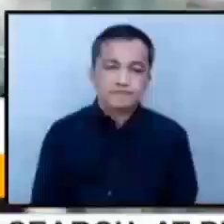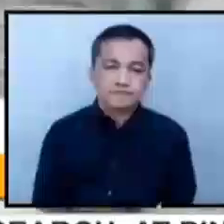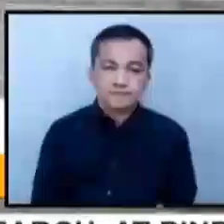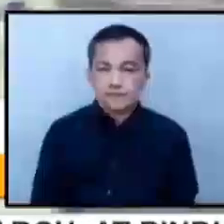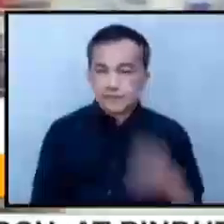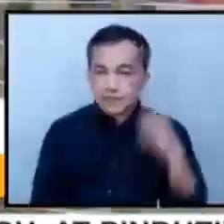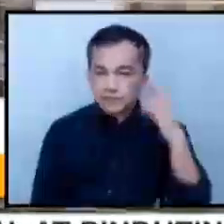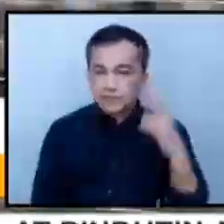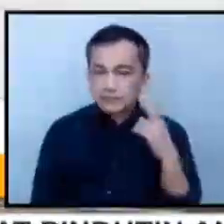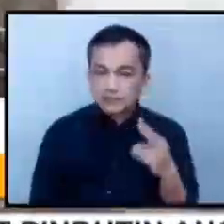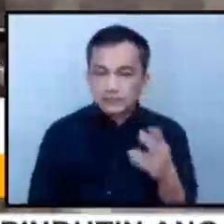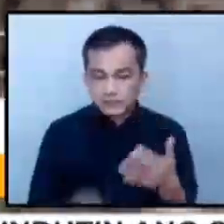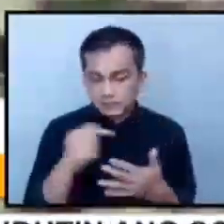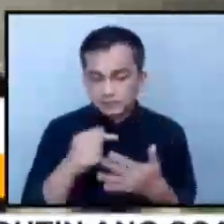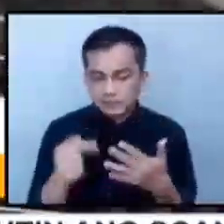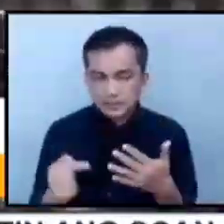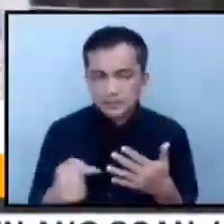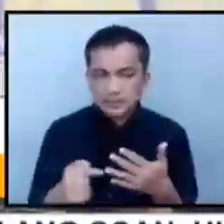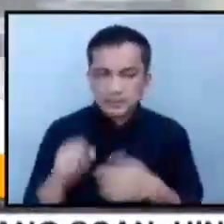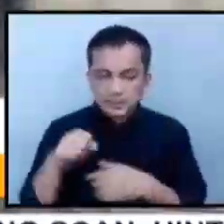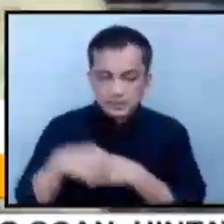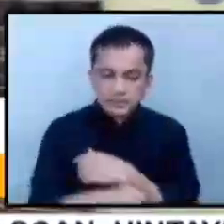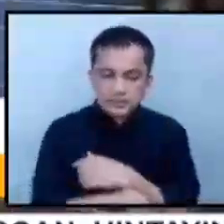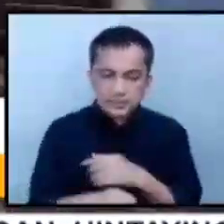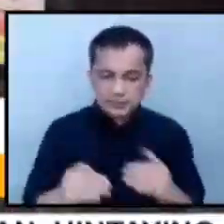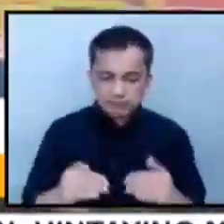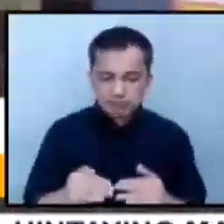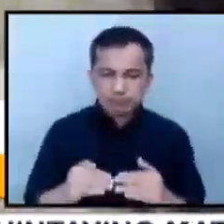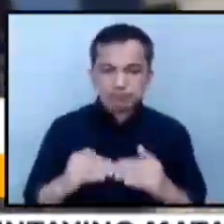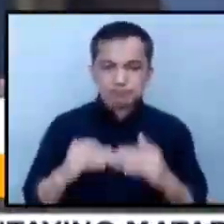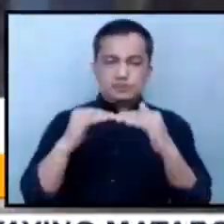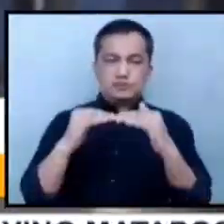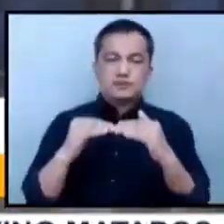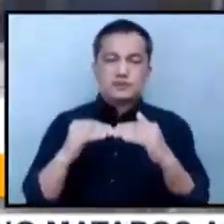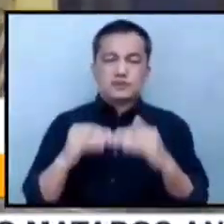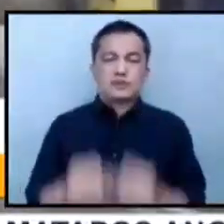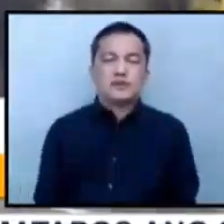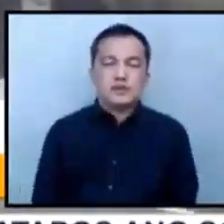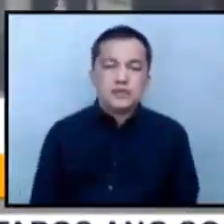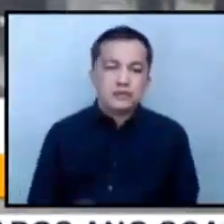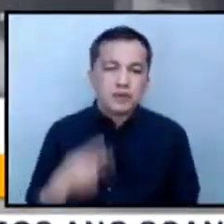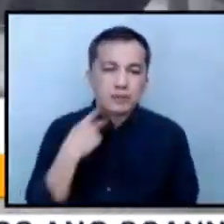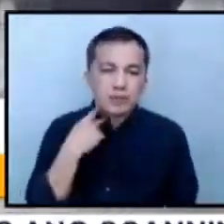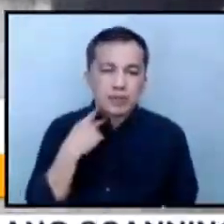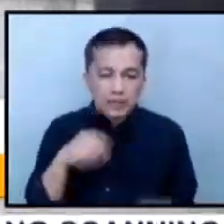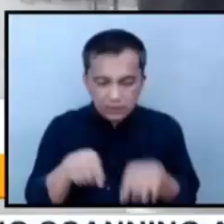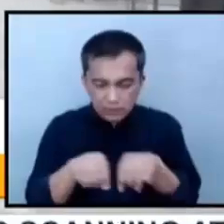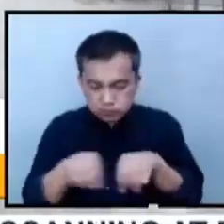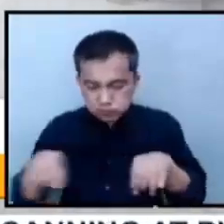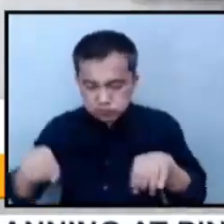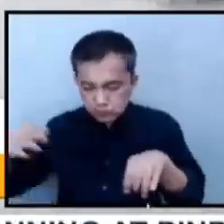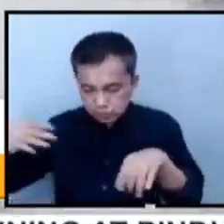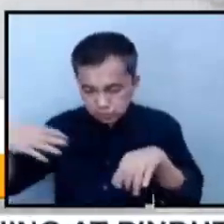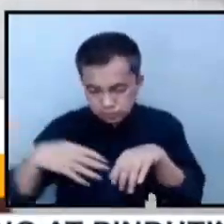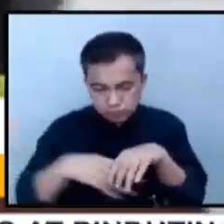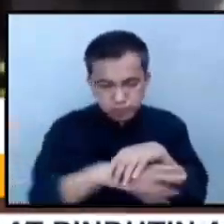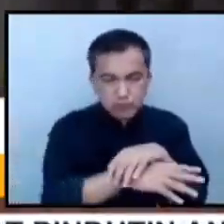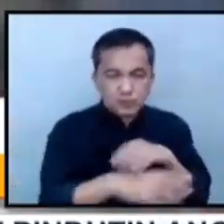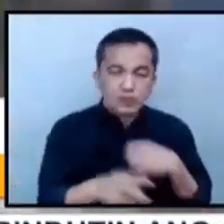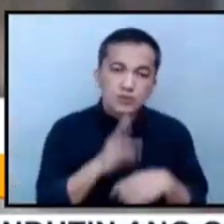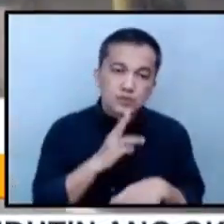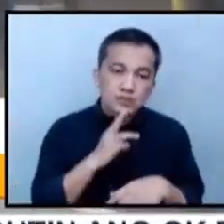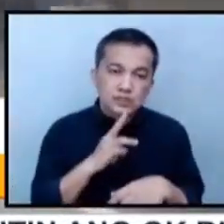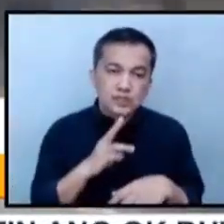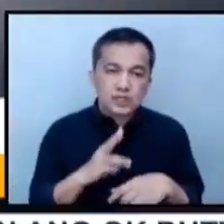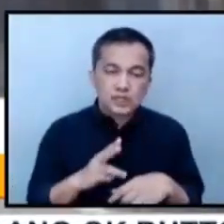ko tungkol sa sea level rise tungkol sa pagbabara ng mga kanal at Estero ang pagbaba ng ang ating mga lupa